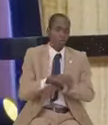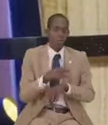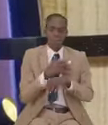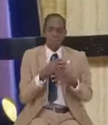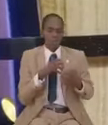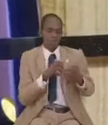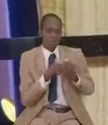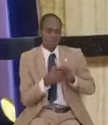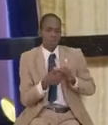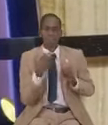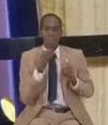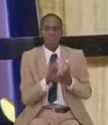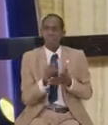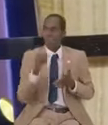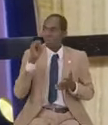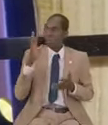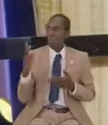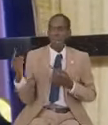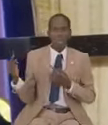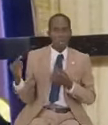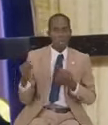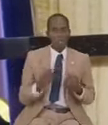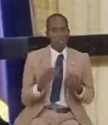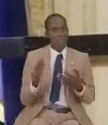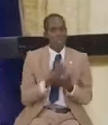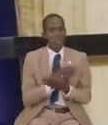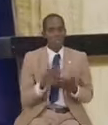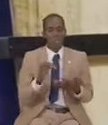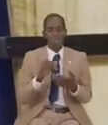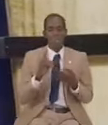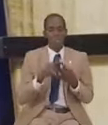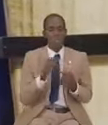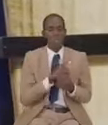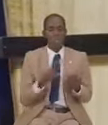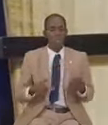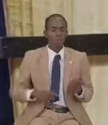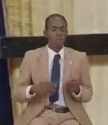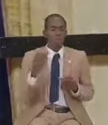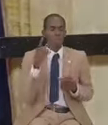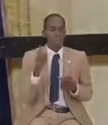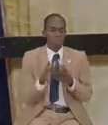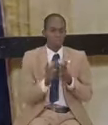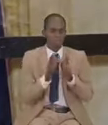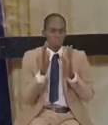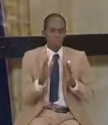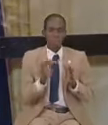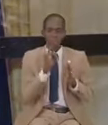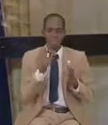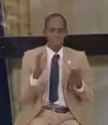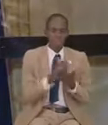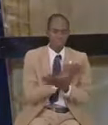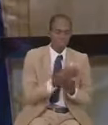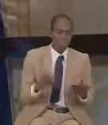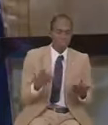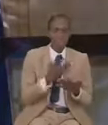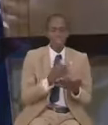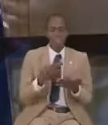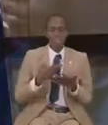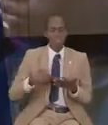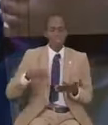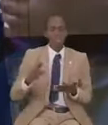ensemble chanter au Seigneur le christianisme est une religion de chansons et les